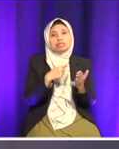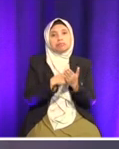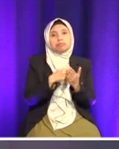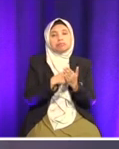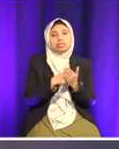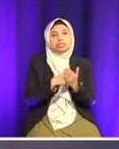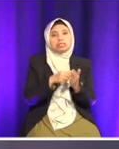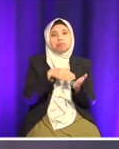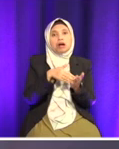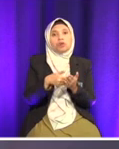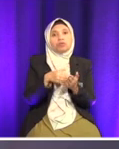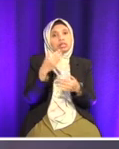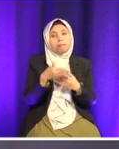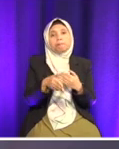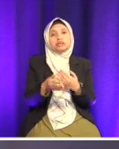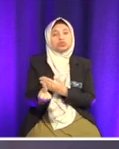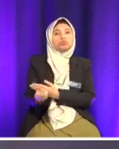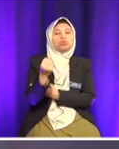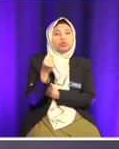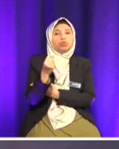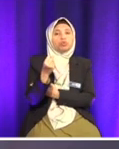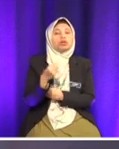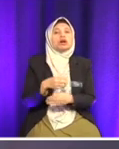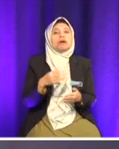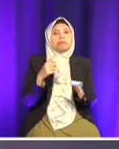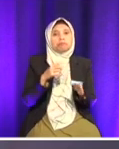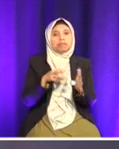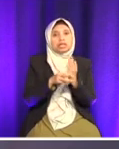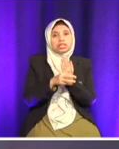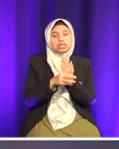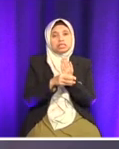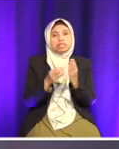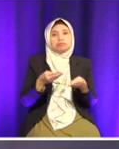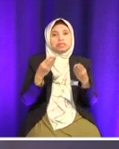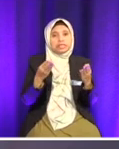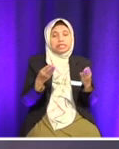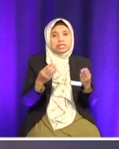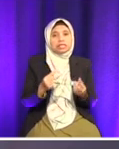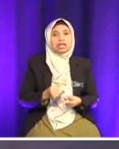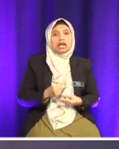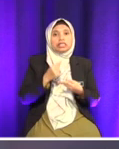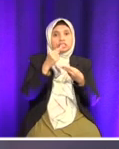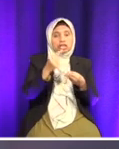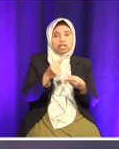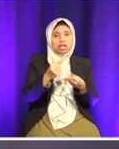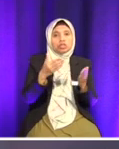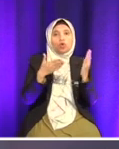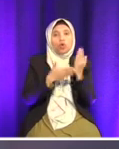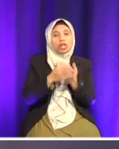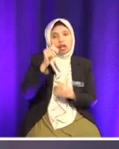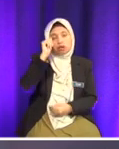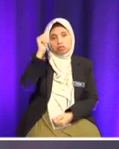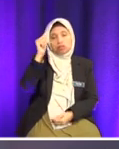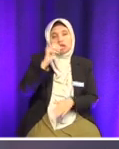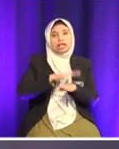kepukul selepas pada subuh ya Bangun maka pahala itu diberi Ganjar diganjakan oleh Allah subhanahu wa ta'ala